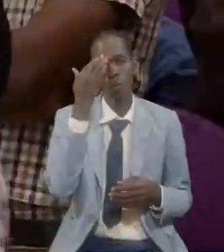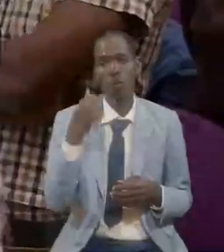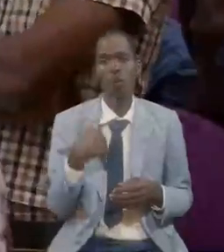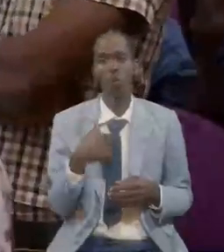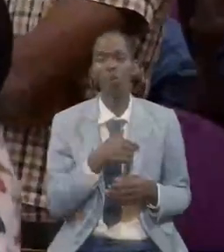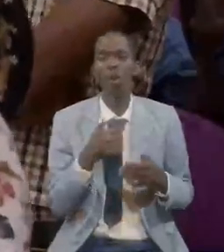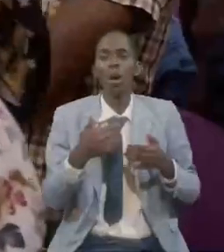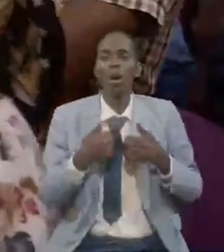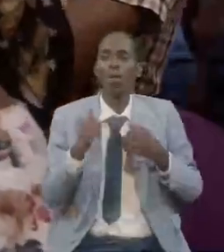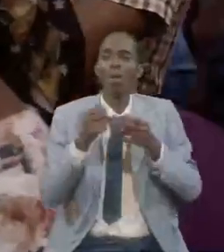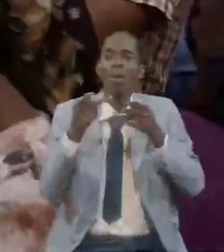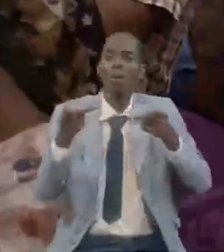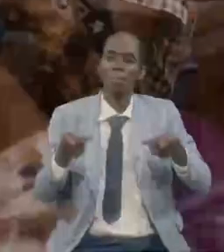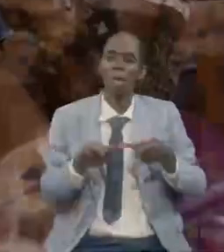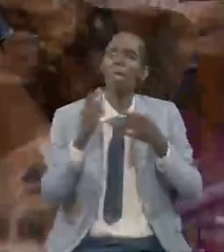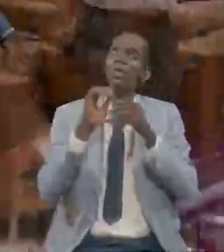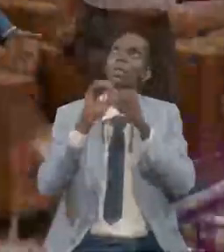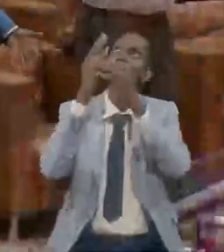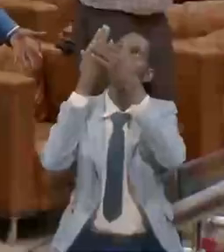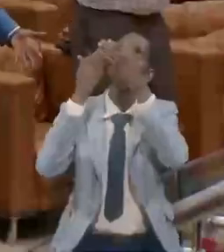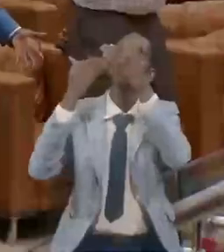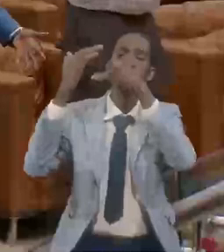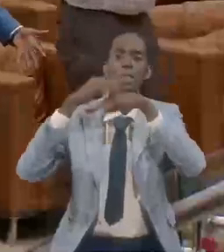que nous avons une place au ciel.